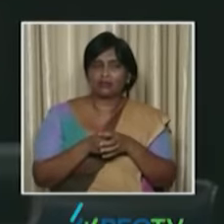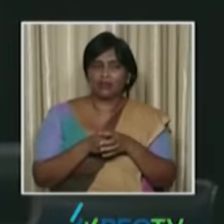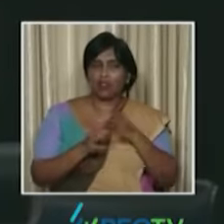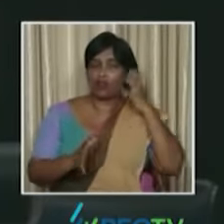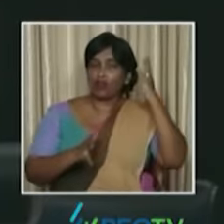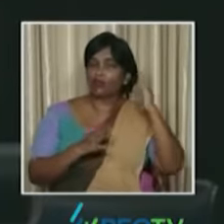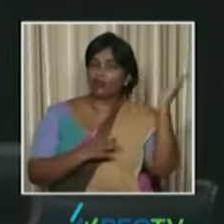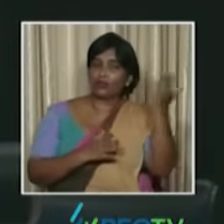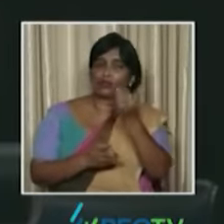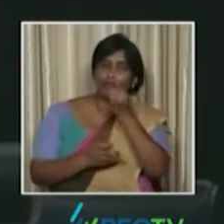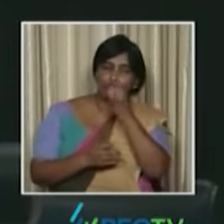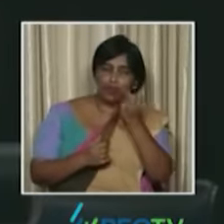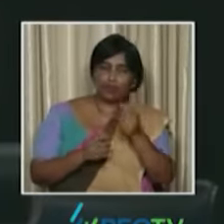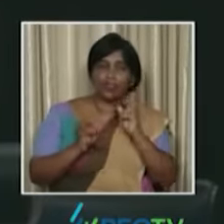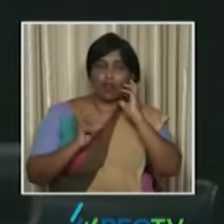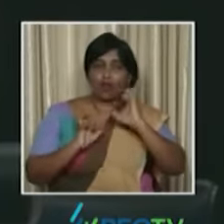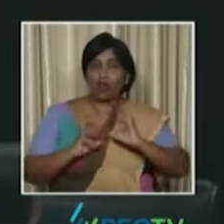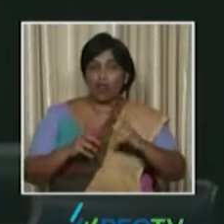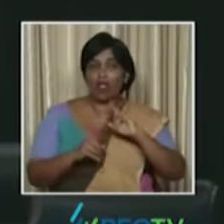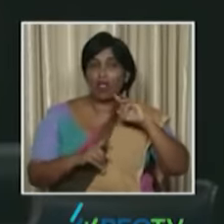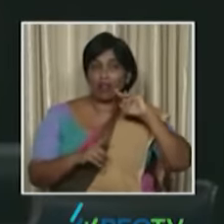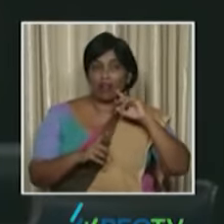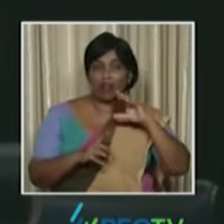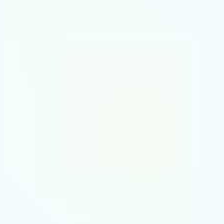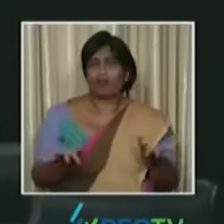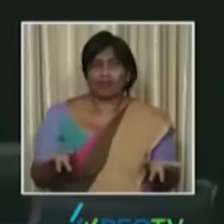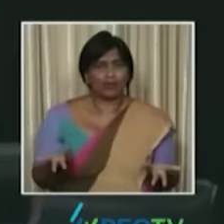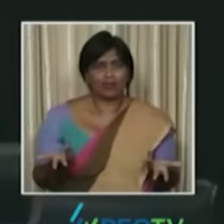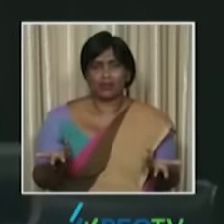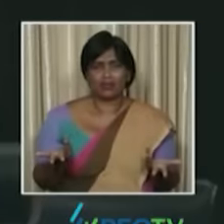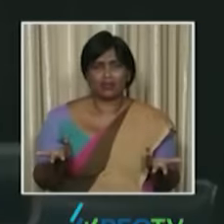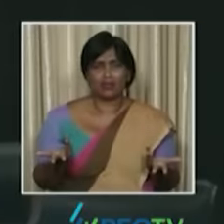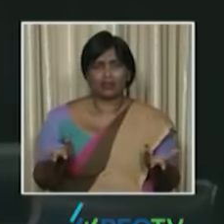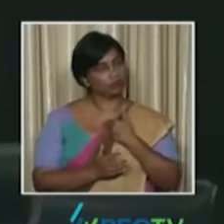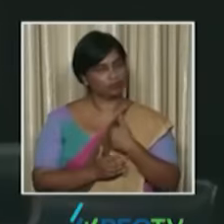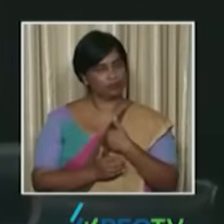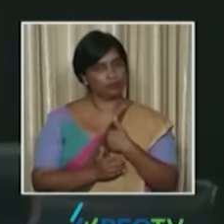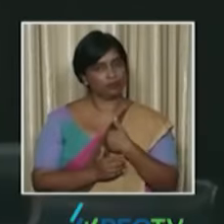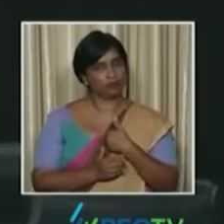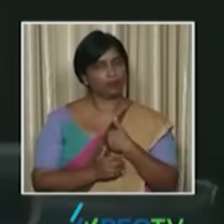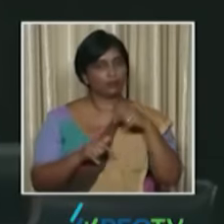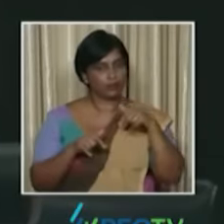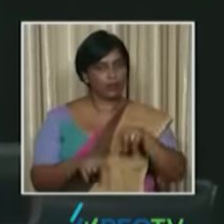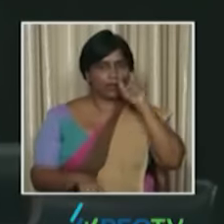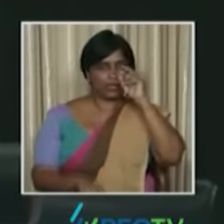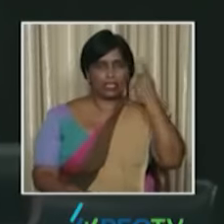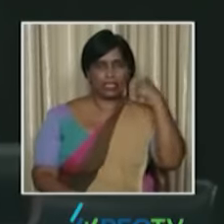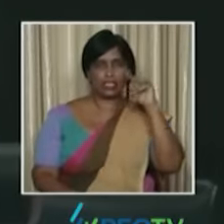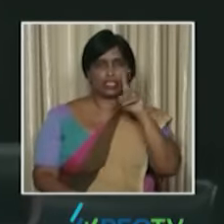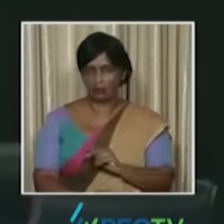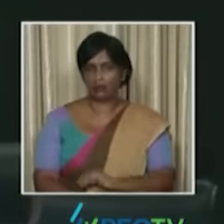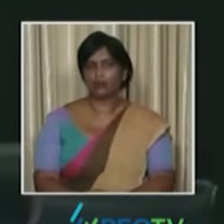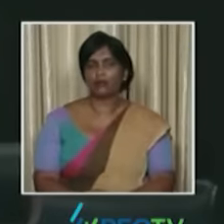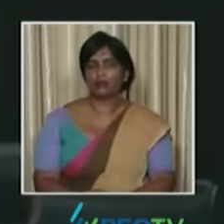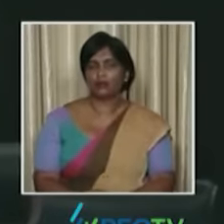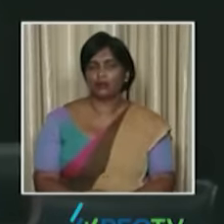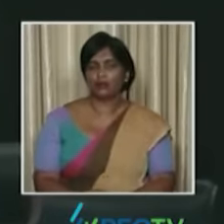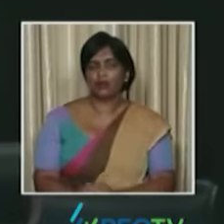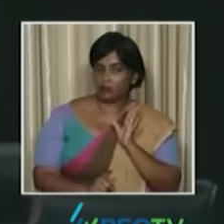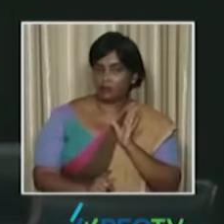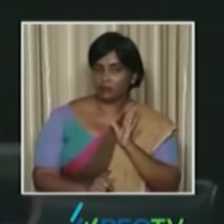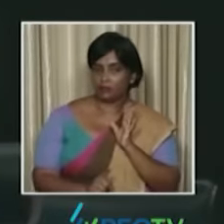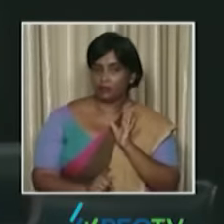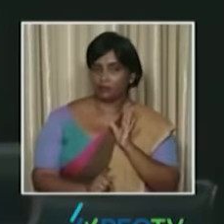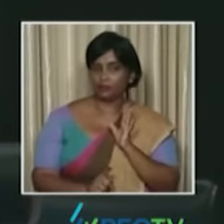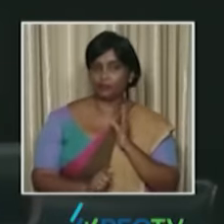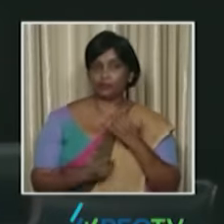ලෝකෙ මොන කෑම තිබ්බත් සම්බෝලයි කරෝලයි තරම් හොඳ කෑමක් තවත් නෑ මොකටද මෙච්චර සල්ලි දැන් දැක්කා ගිය සතියේ පාර්ලිමේන්තුවේ ඇවිල්ලා